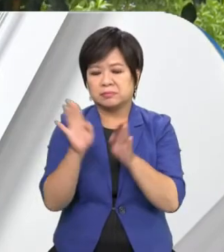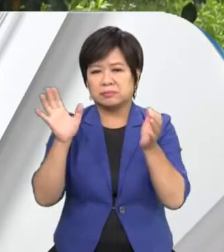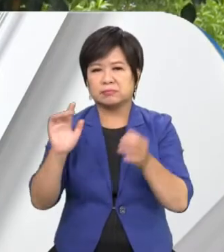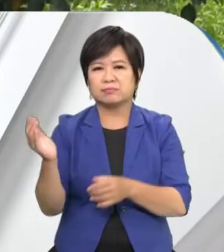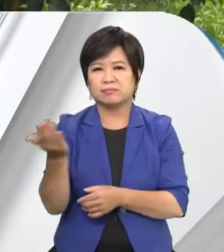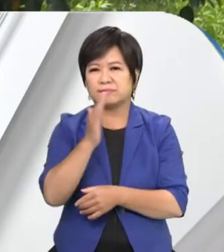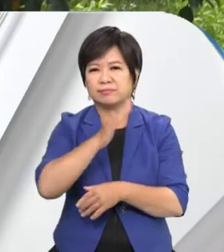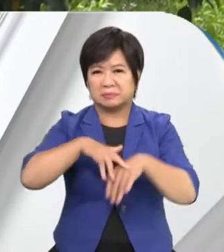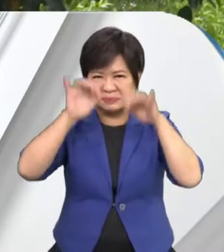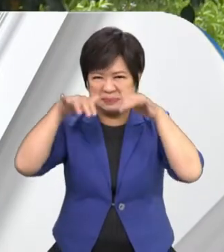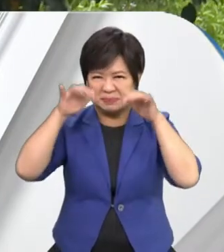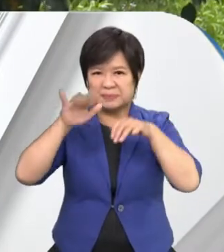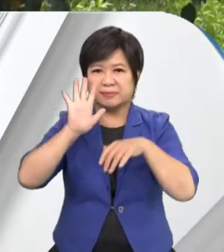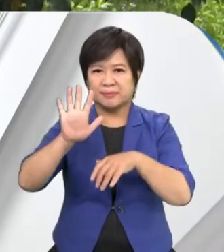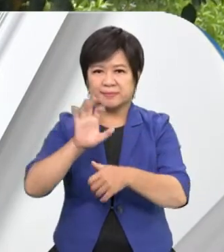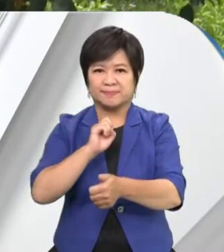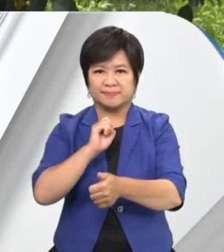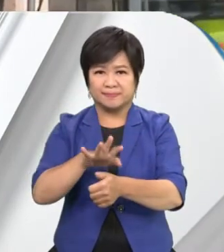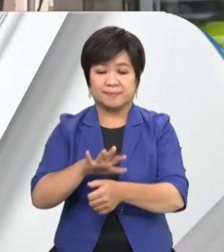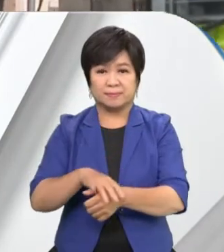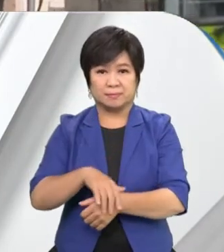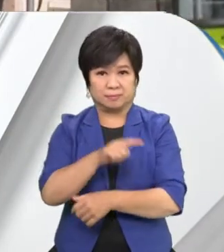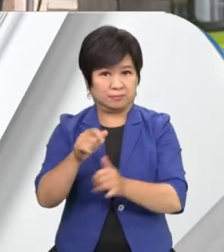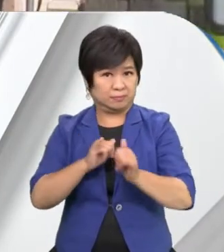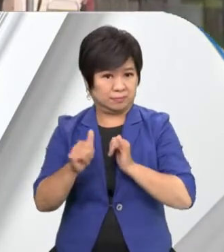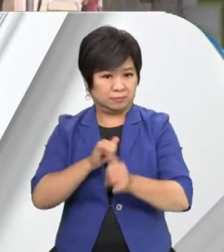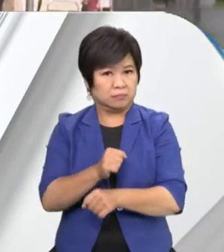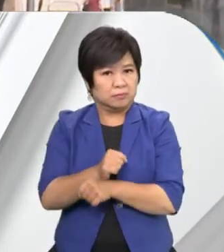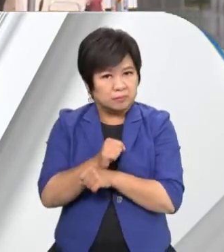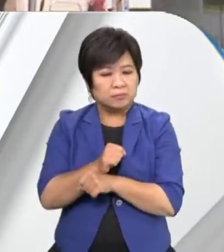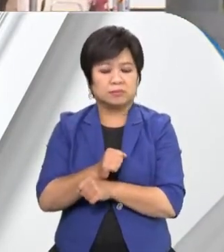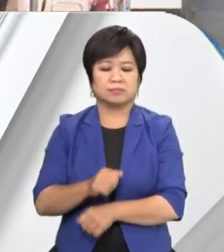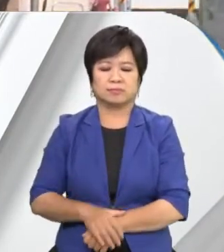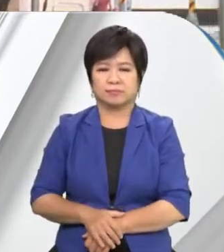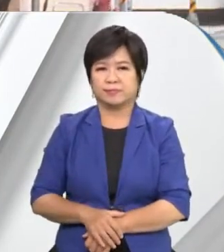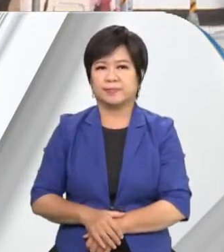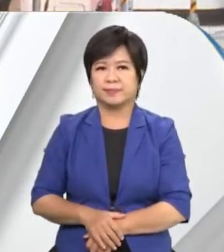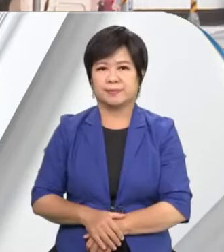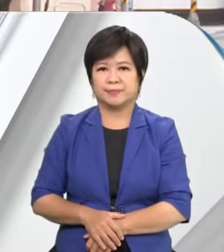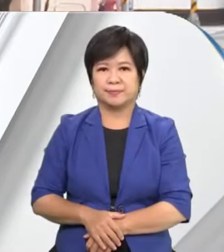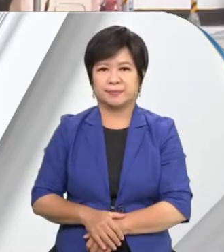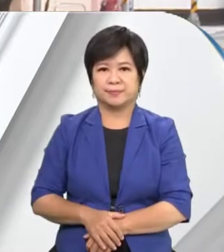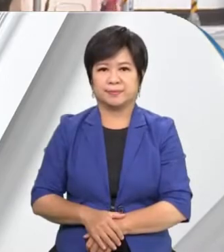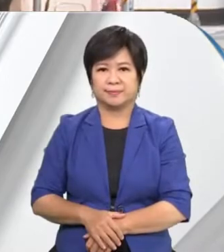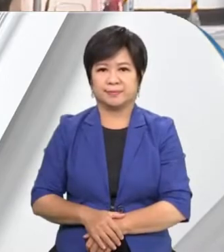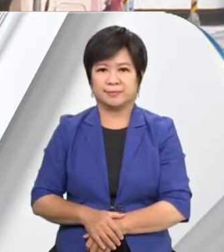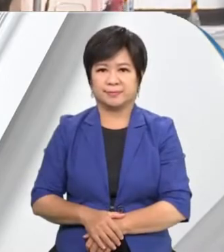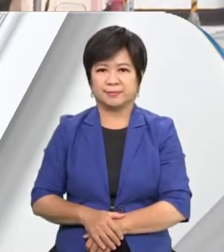局部短暂雨，气象局每呼吁民众还是要特别注意。下个新闻，齐荣俊、钱明志台北报道。